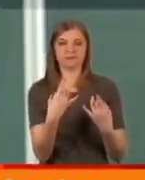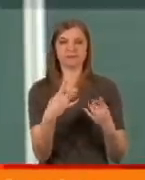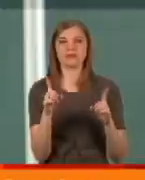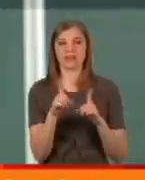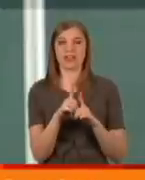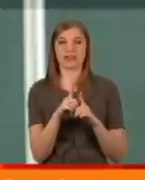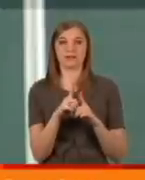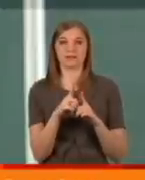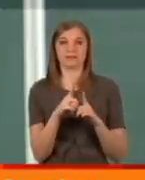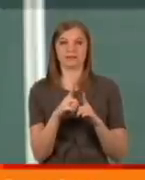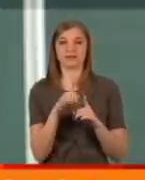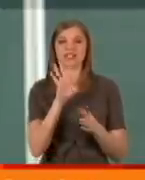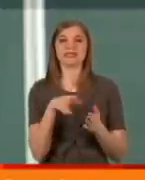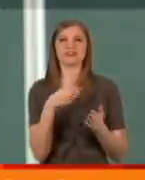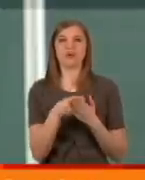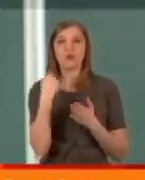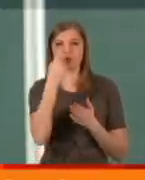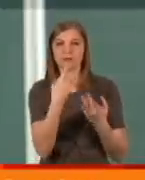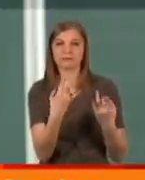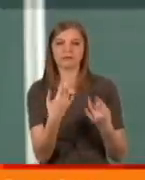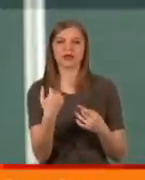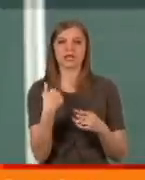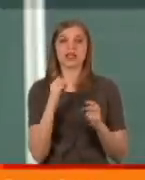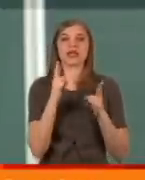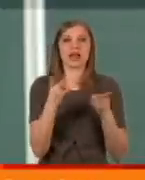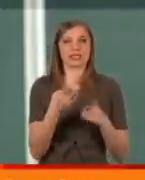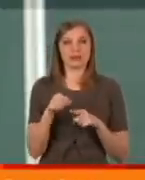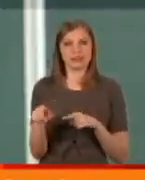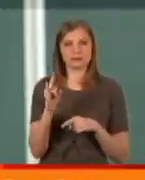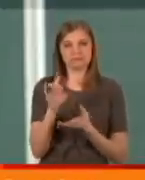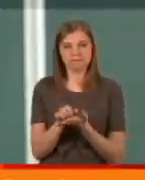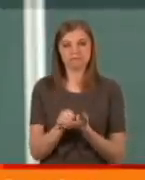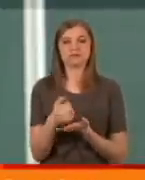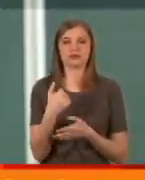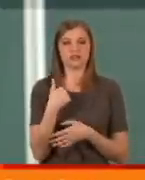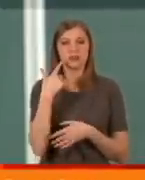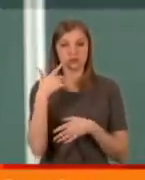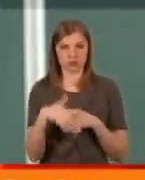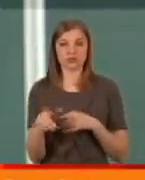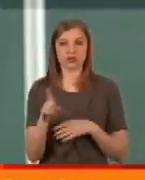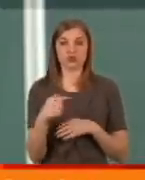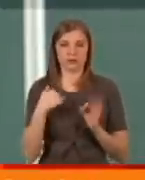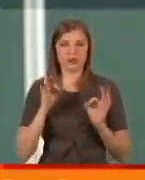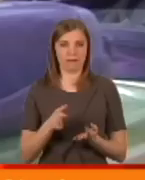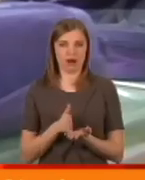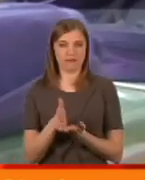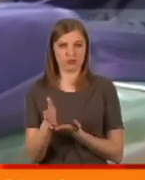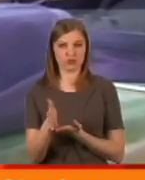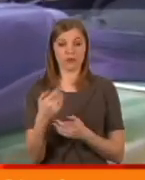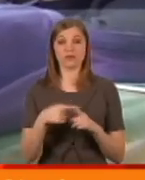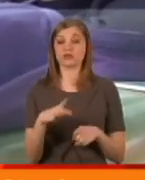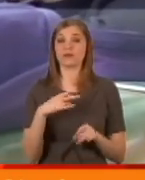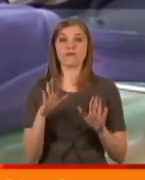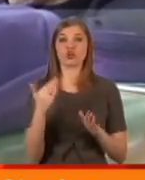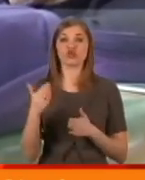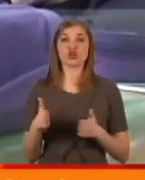такі двері свого особистого як потрібно з такими дітками працювати я розуміла що ми на правильному шляху це був